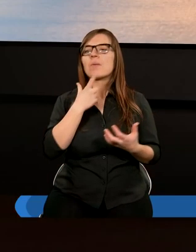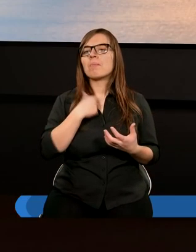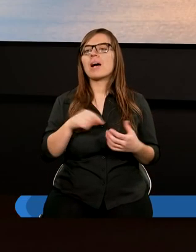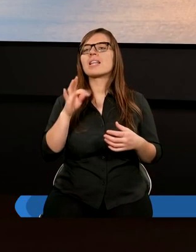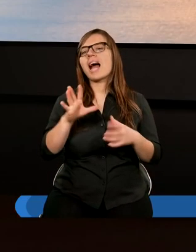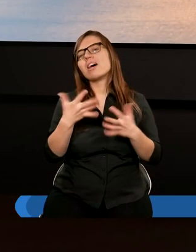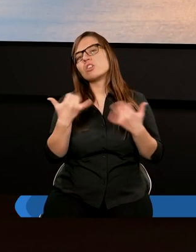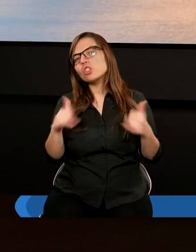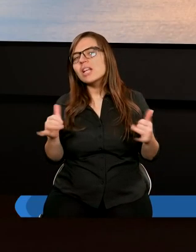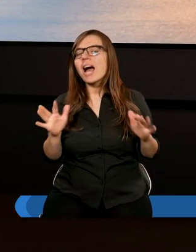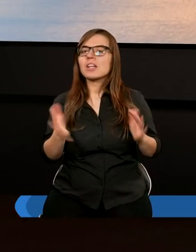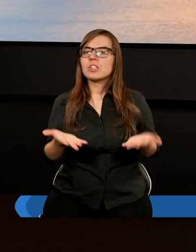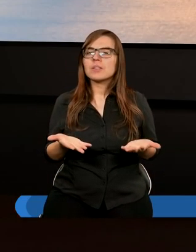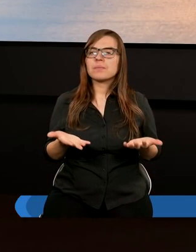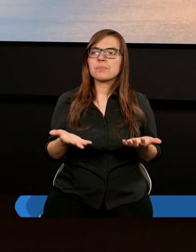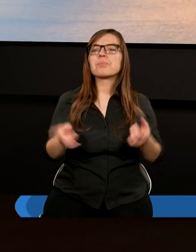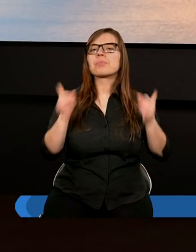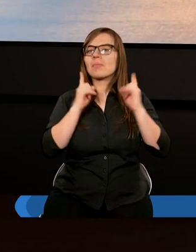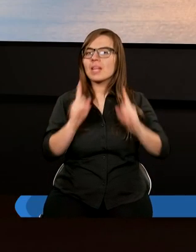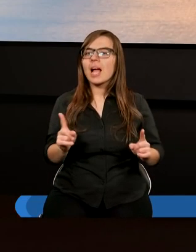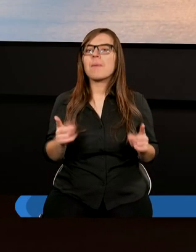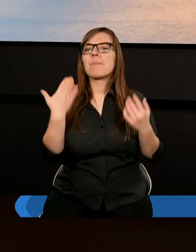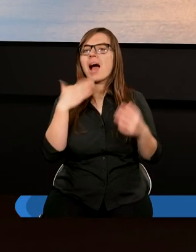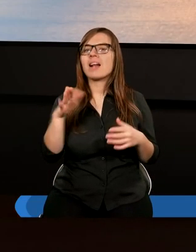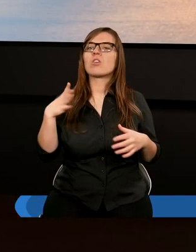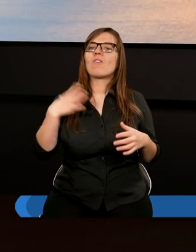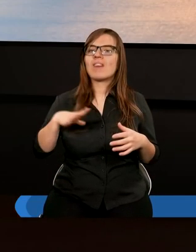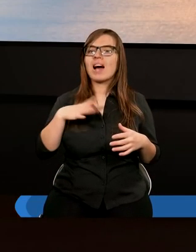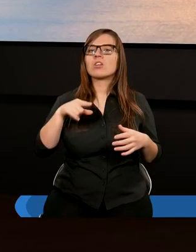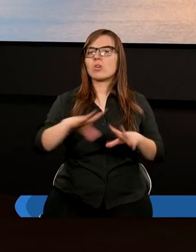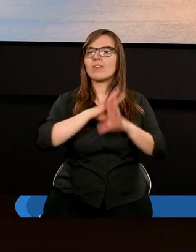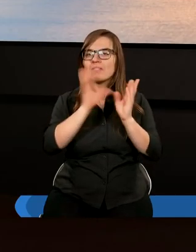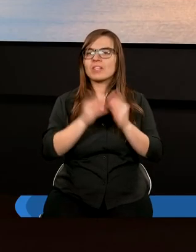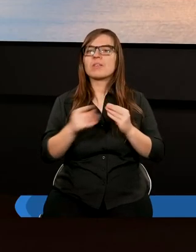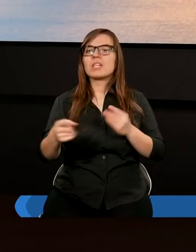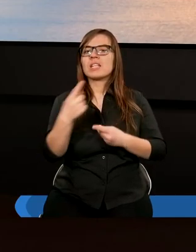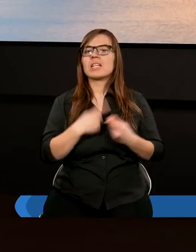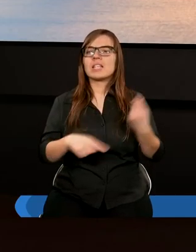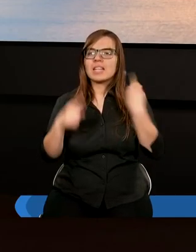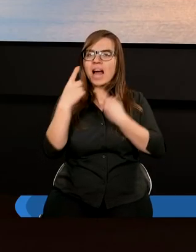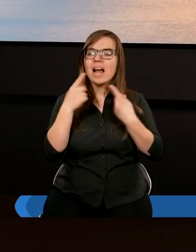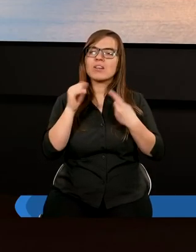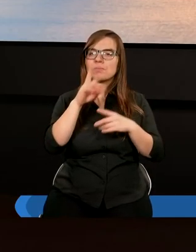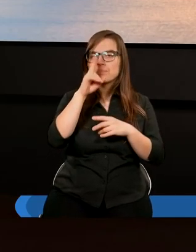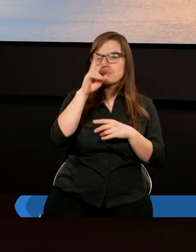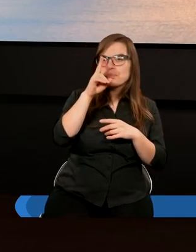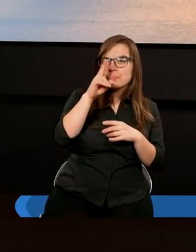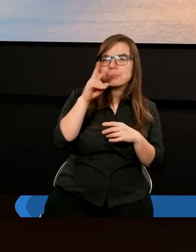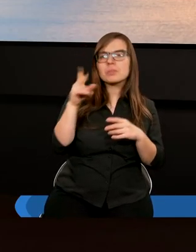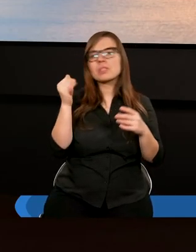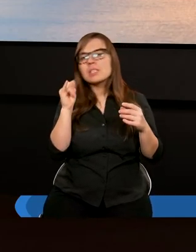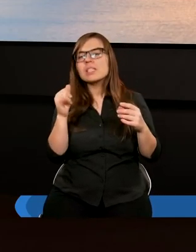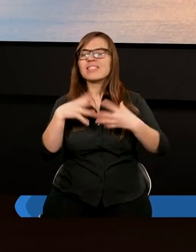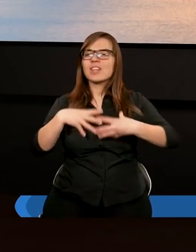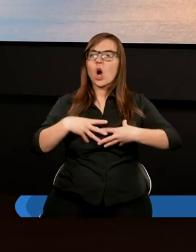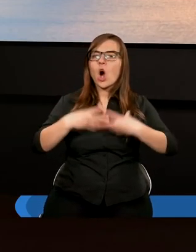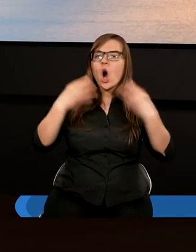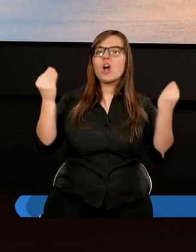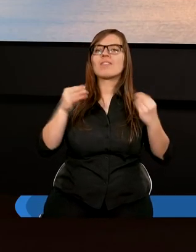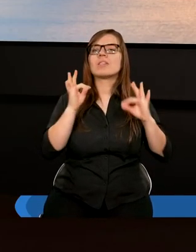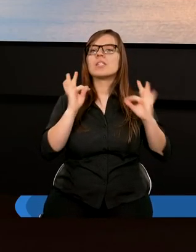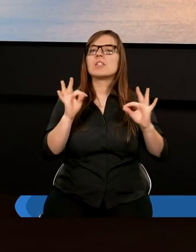Tak czy inaczej, naprawdę warto się w tym wszystkim i rozeznać, i rozwijać, abyśmy